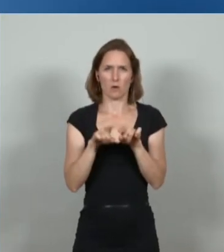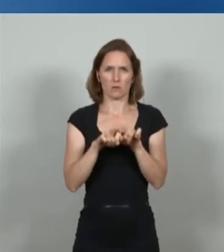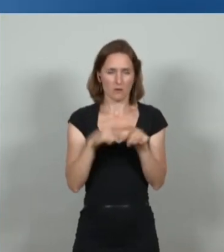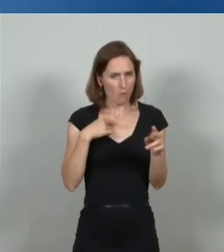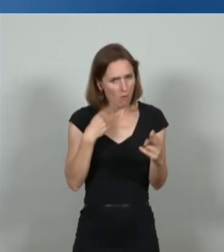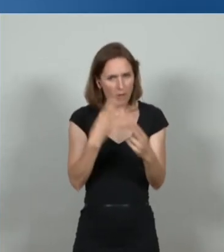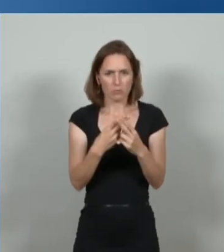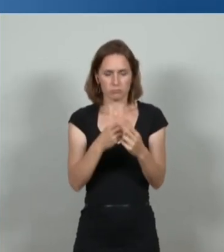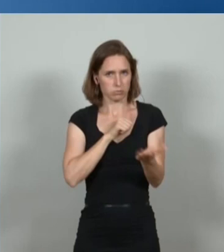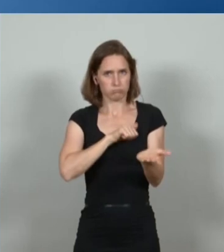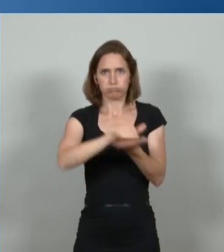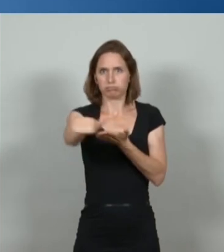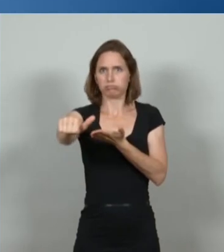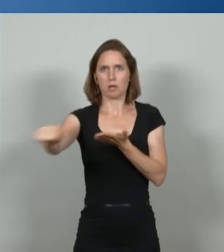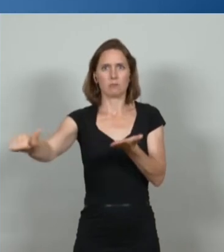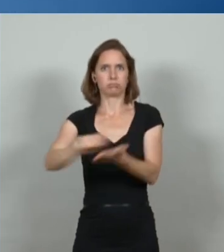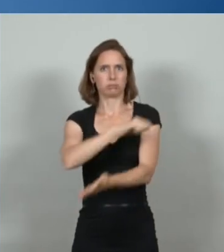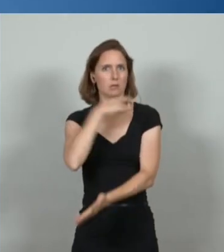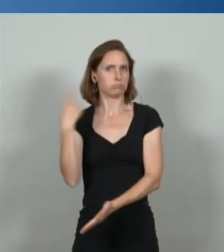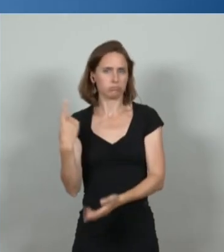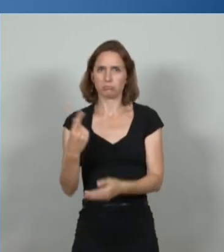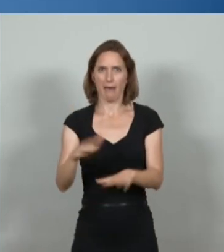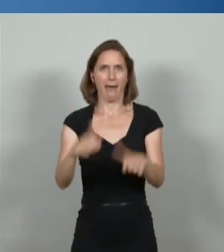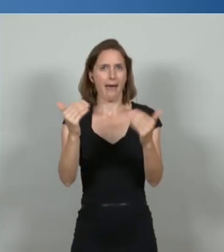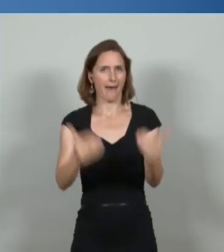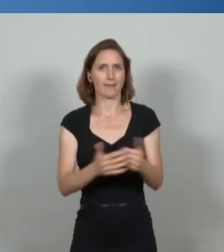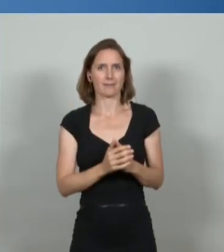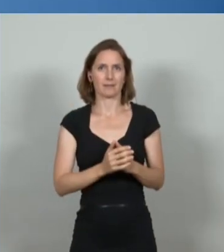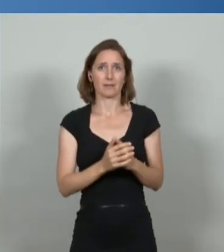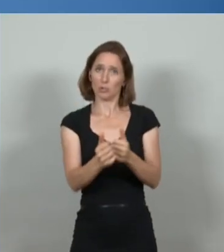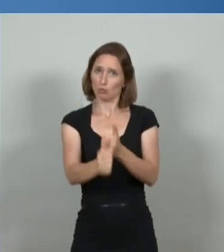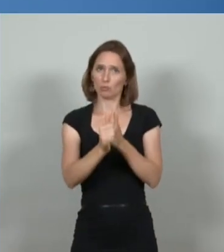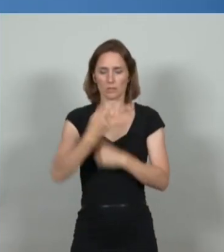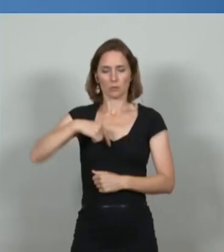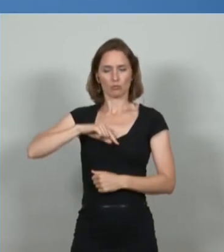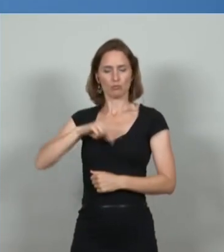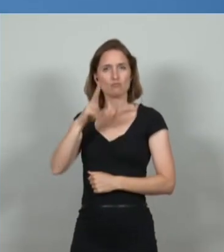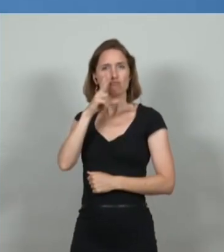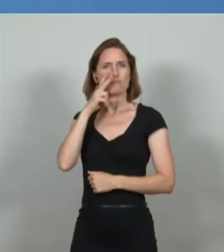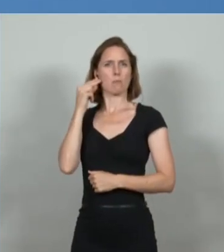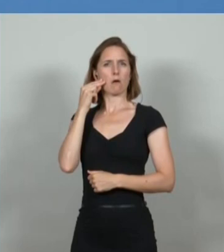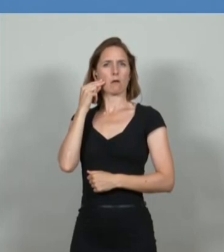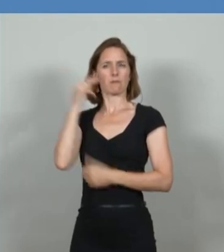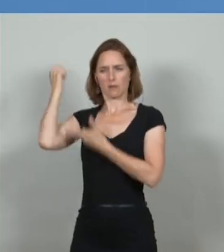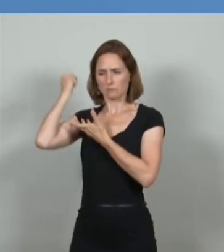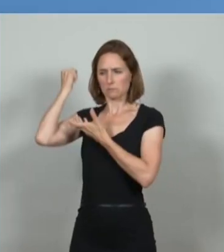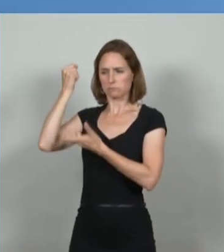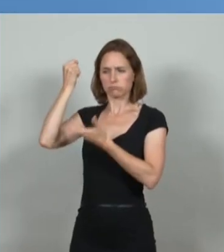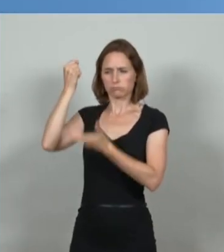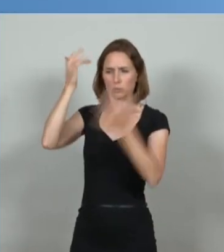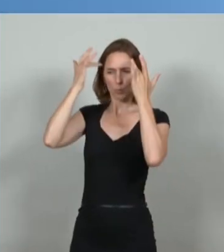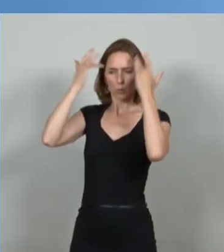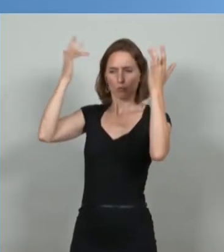cesser ce massacre et de nous positionner en parfaite symbiose avec notre niveau de civilisation je vous remercie pour votre écoute et votre